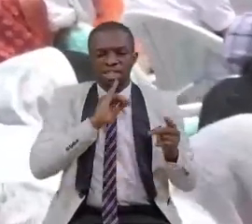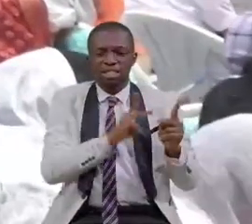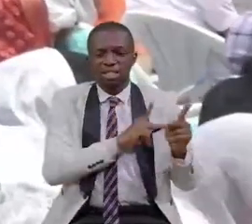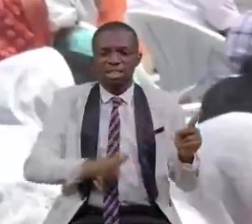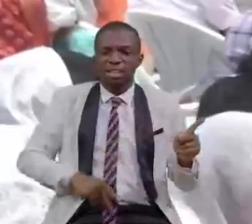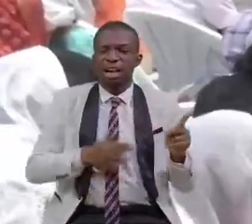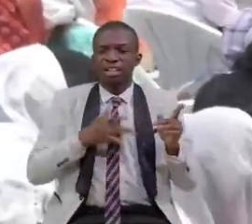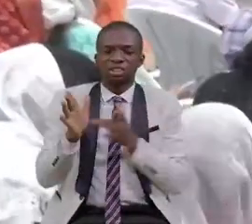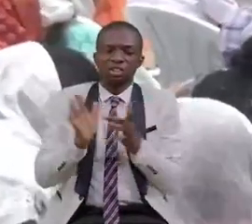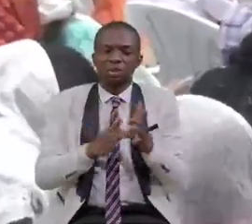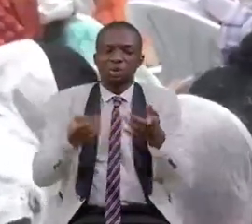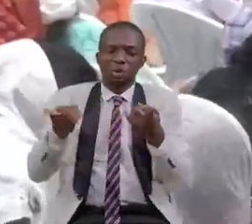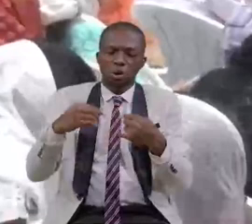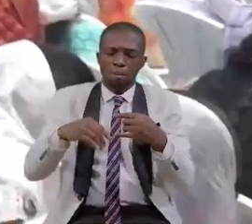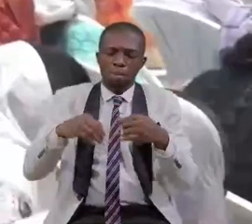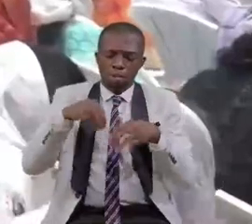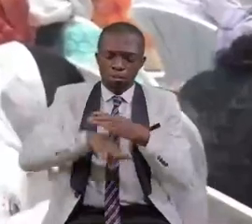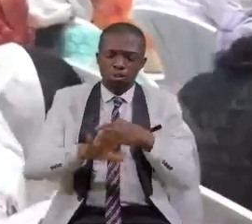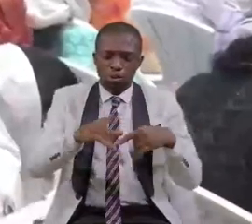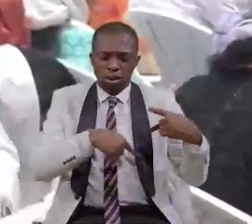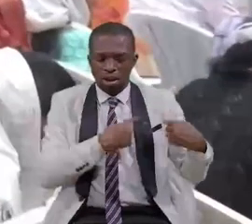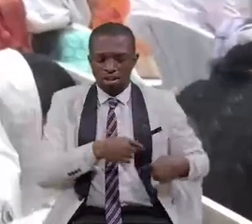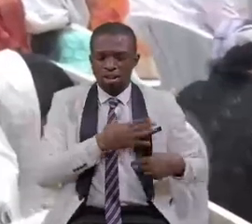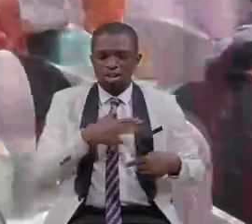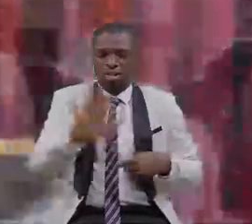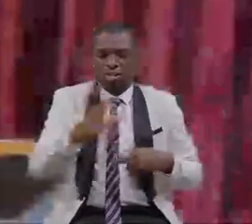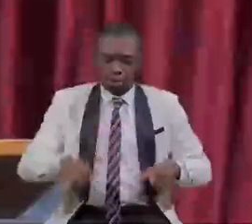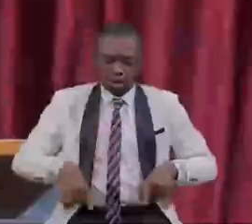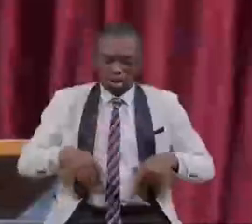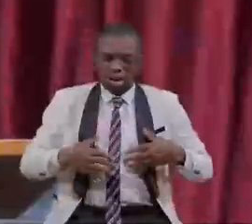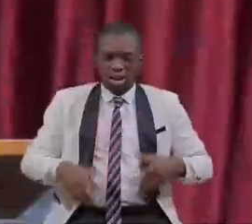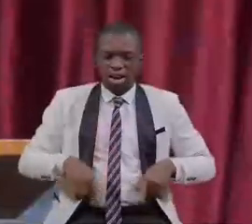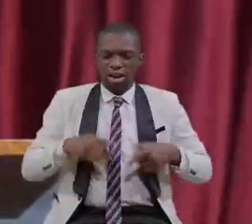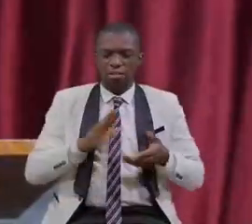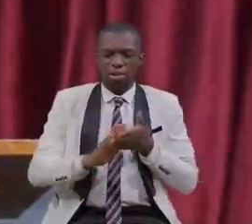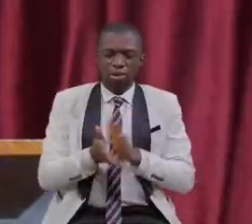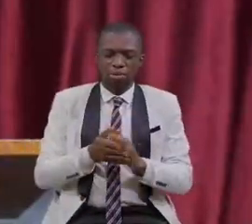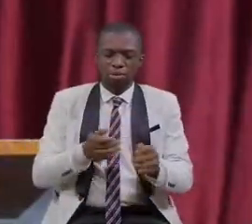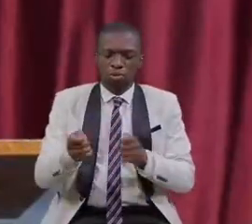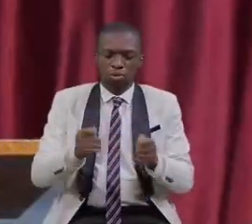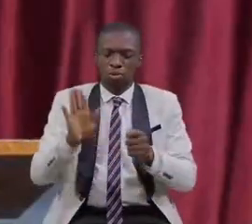Votre vie vient sous le contrôle de ce roi. C'est la prière que vous faites.